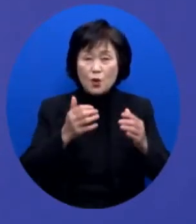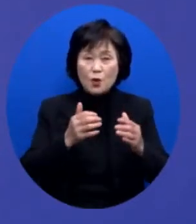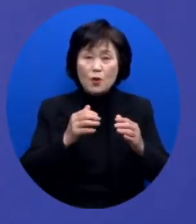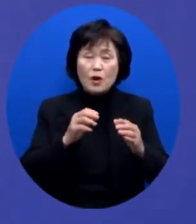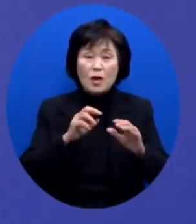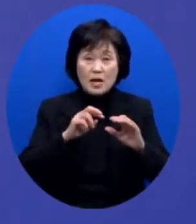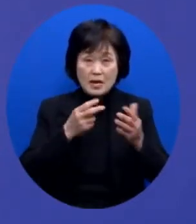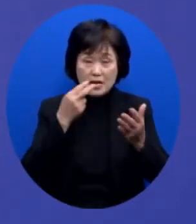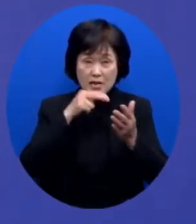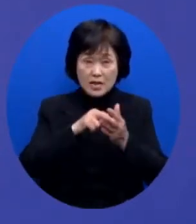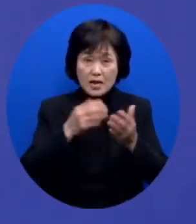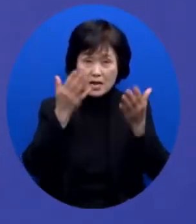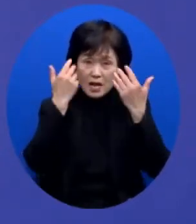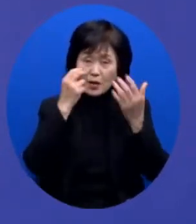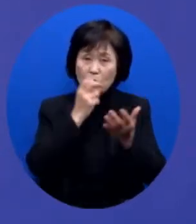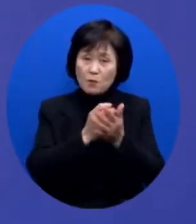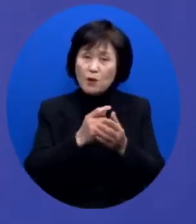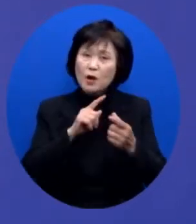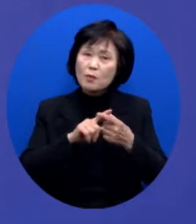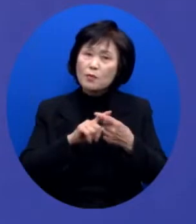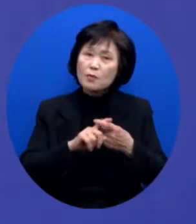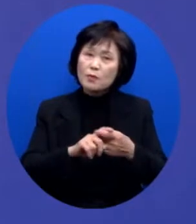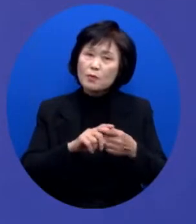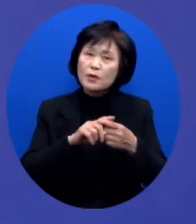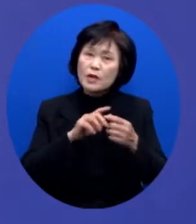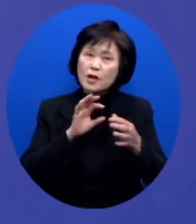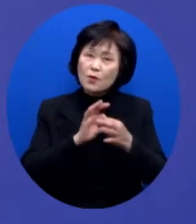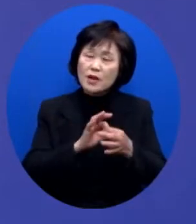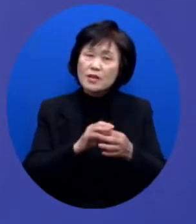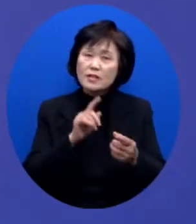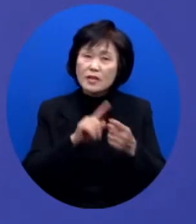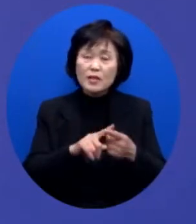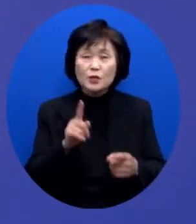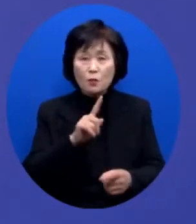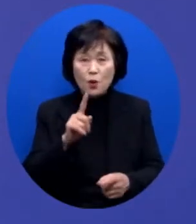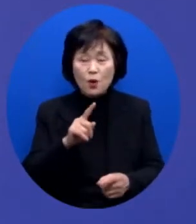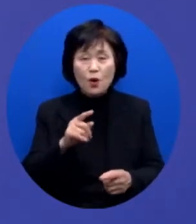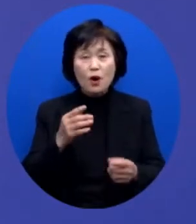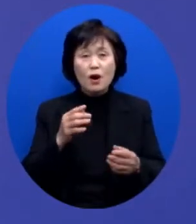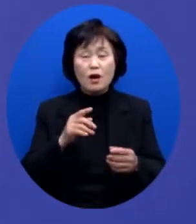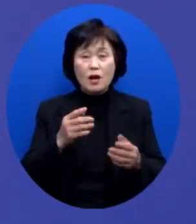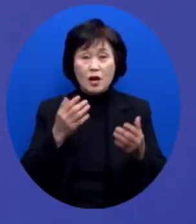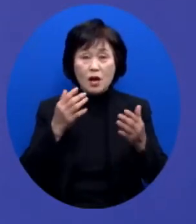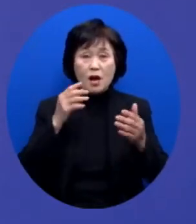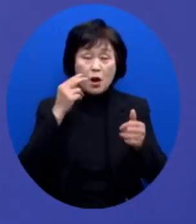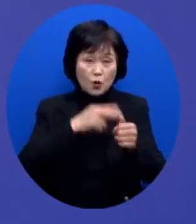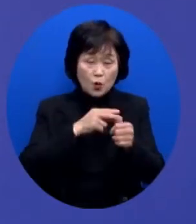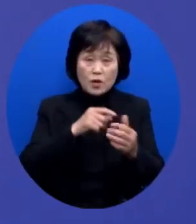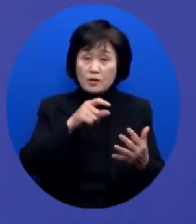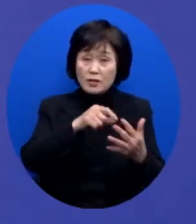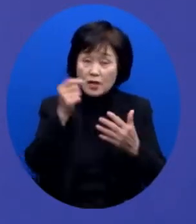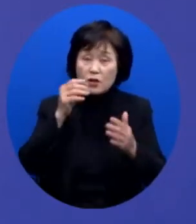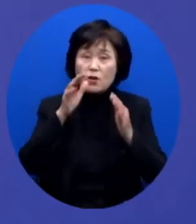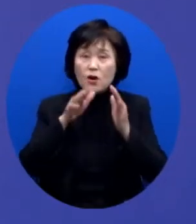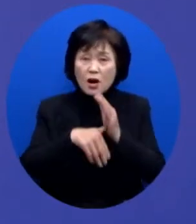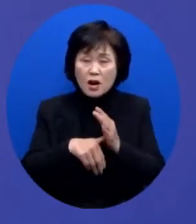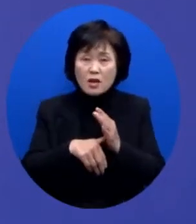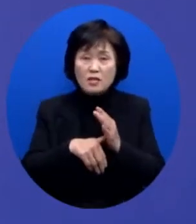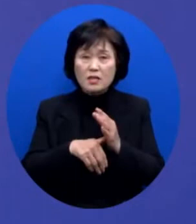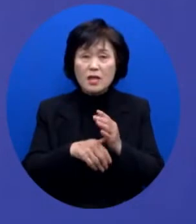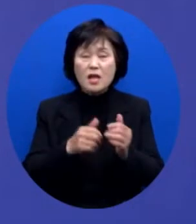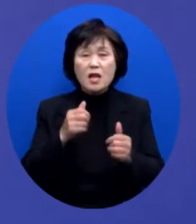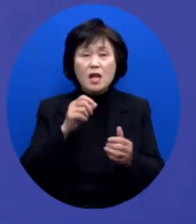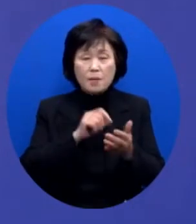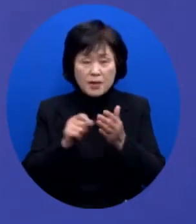있는데요 어떤 내용이 담겨 냐 면 사립학교가 교원을 채용할 때 필기시험을 교육청의 의무적으로 위탁한다 라는